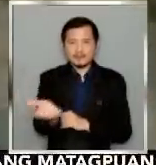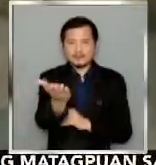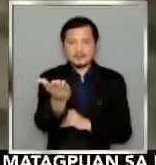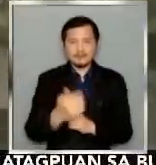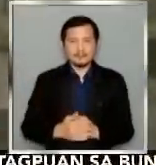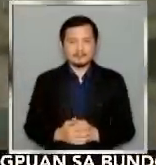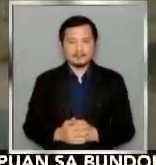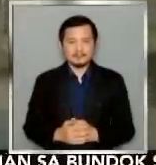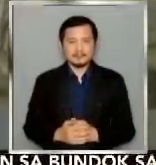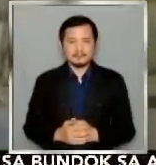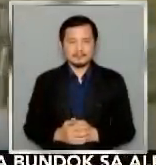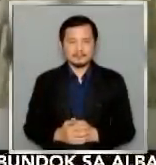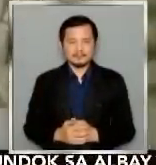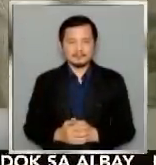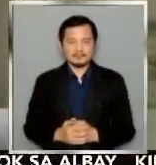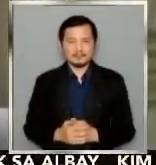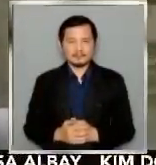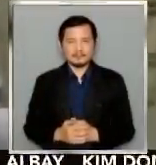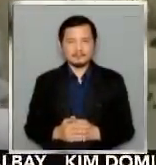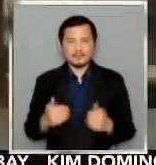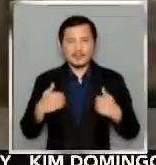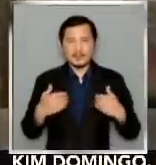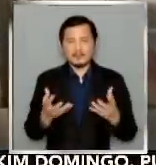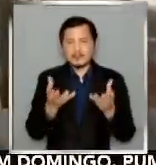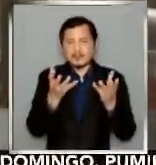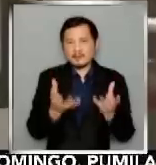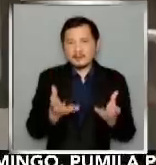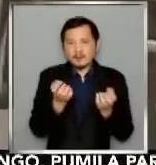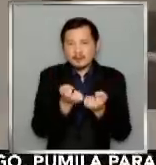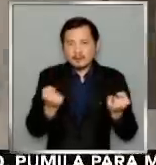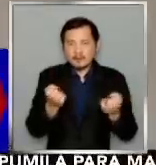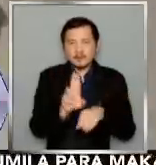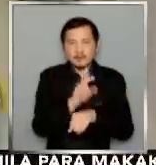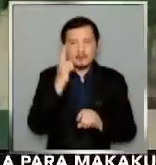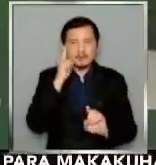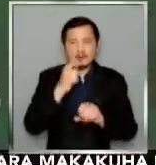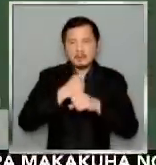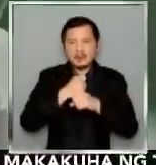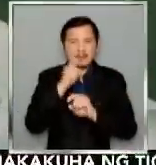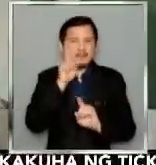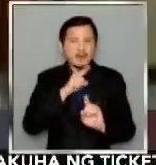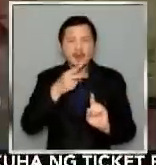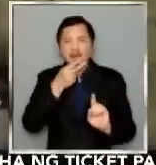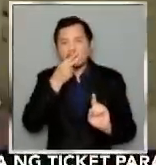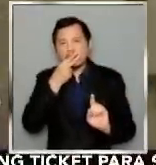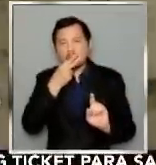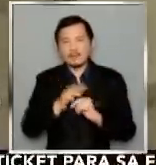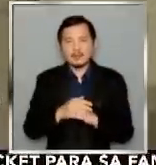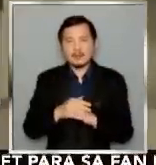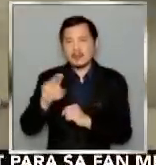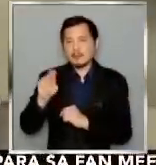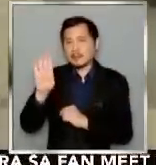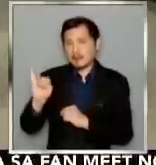Isang katerbang heavy equipment na panggawa ng peking sigarilyo. Yan ang bumungad sa mga tauhan ng NBI Special Action Unit at Bureau